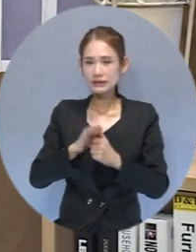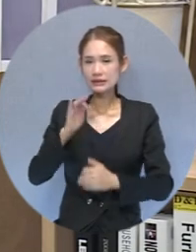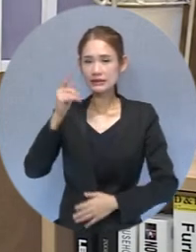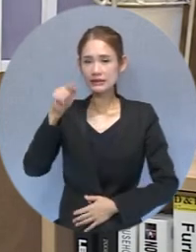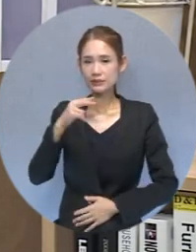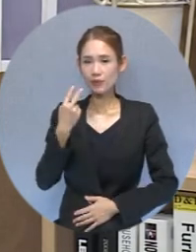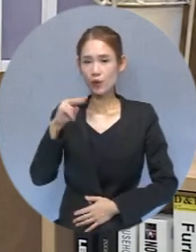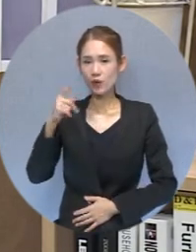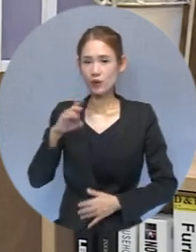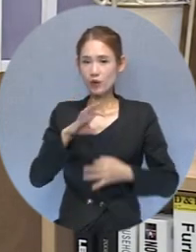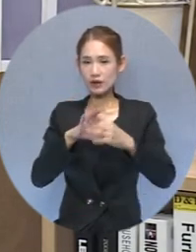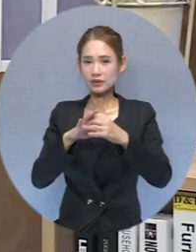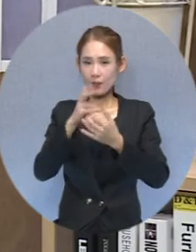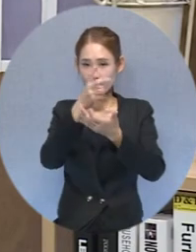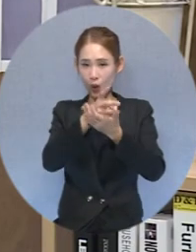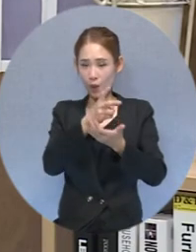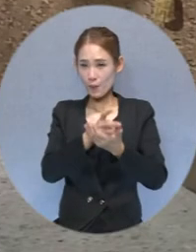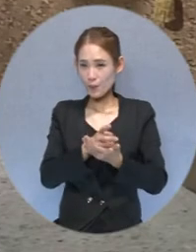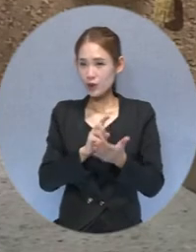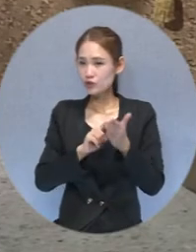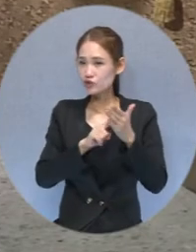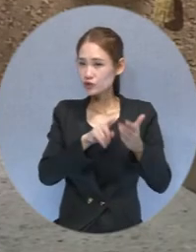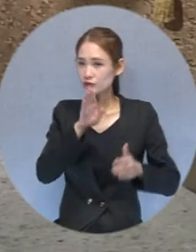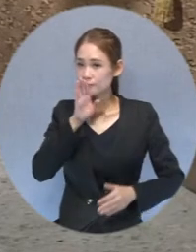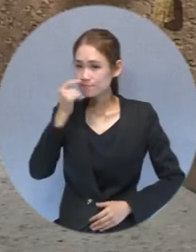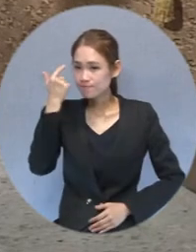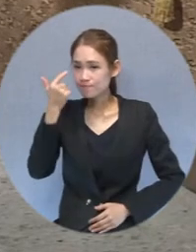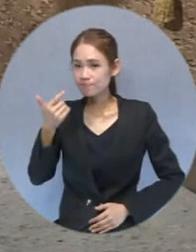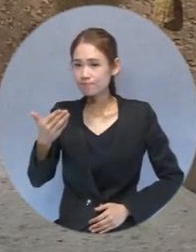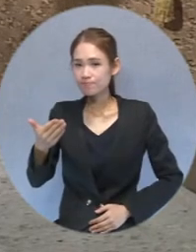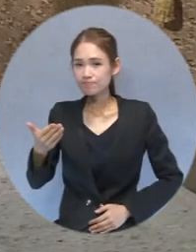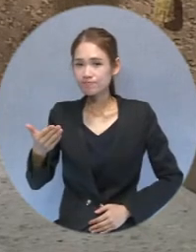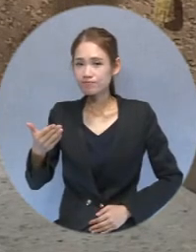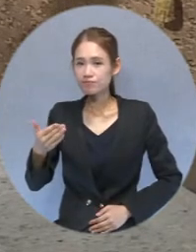조례라든지 이런 것들을 추진하고 계신 게 있으신가요? 지금 일단은